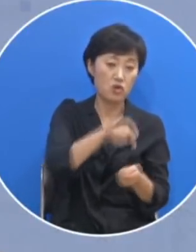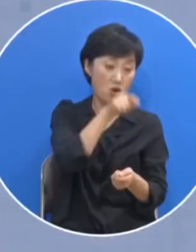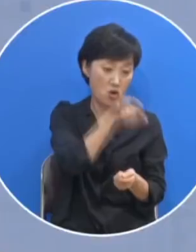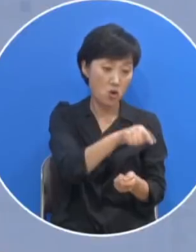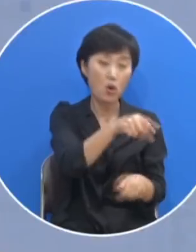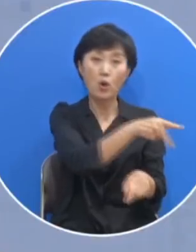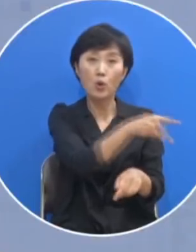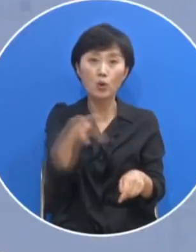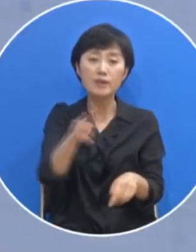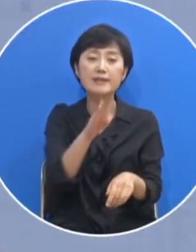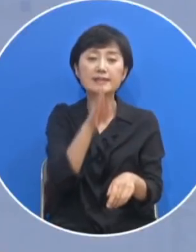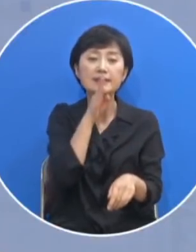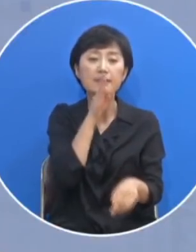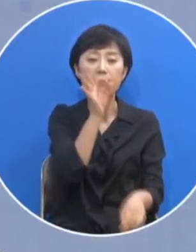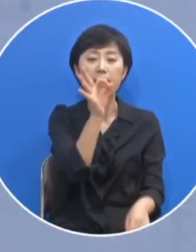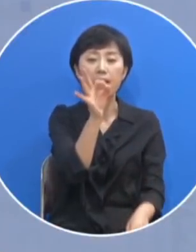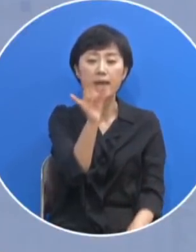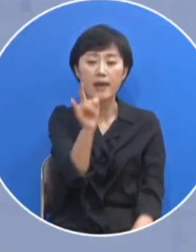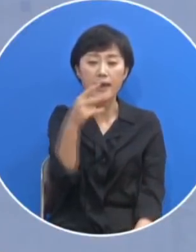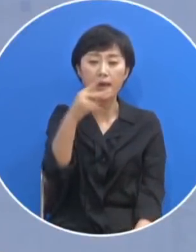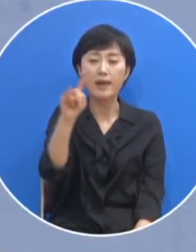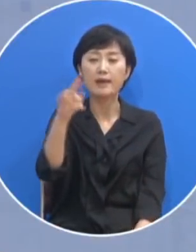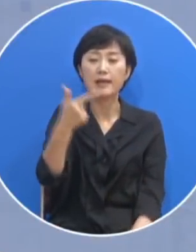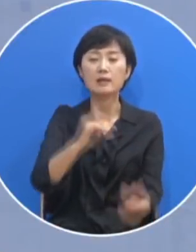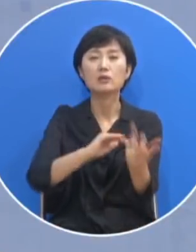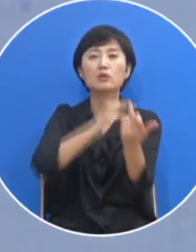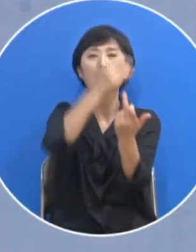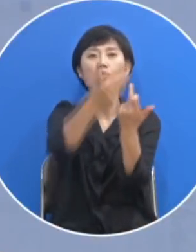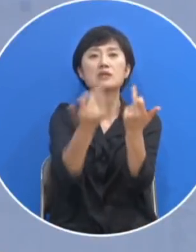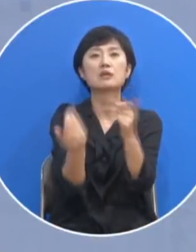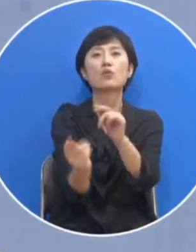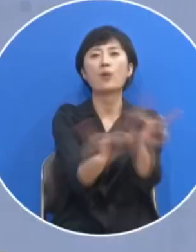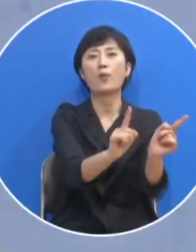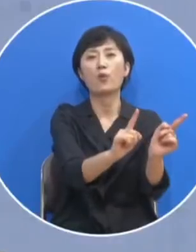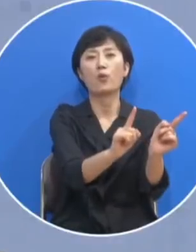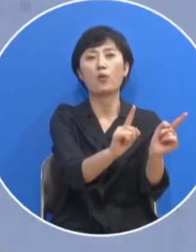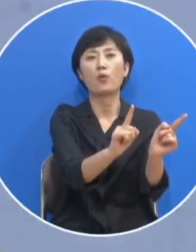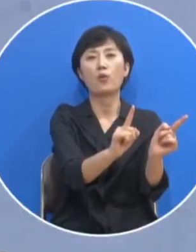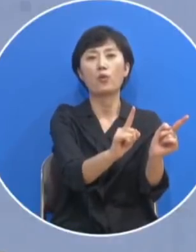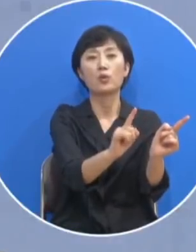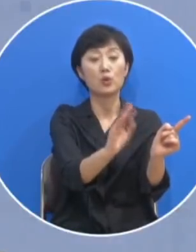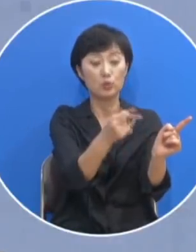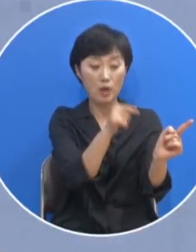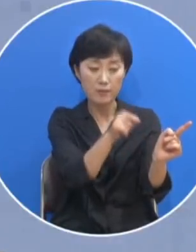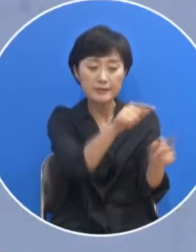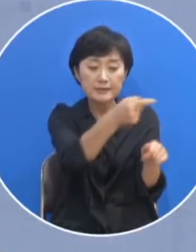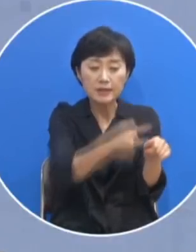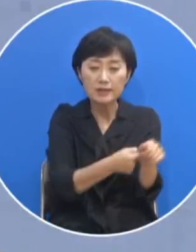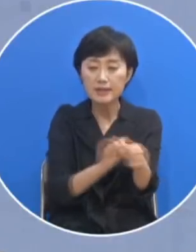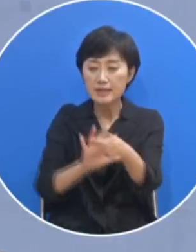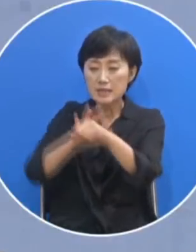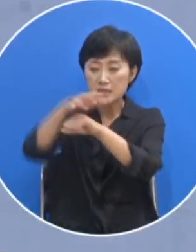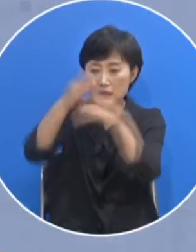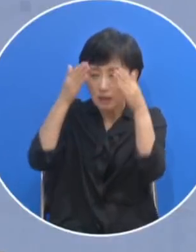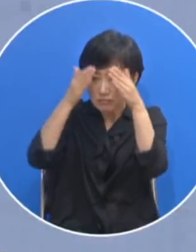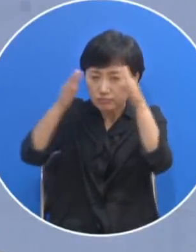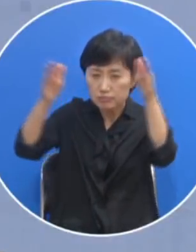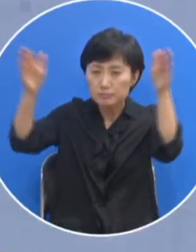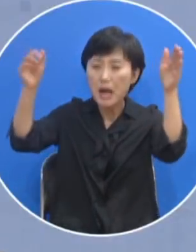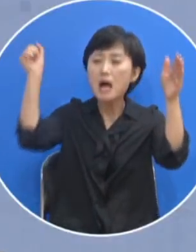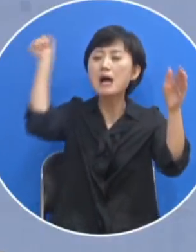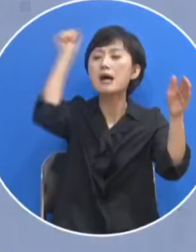테스트 츄 stoic 때깔이 말인데 세계 wfc 있어서 그걸 보면 합니까